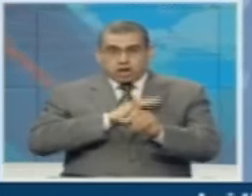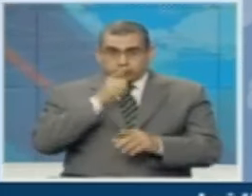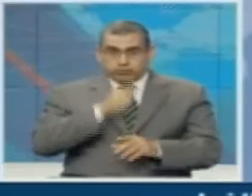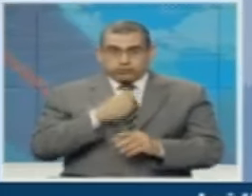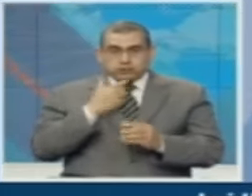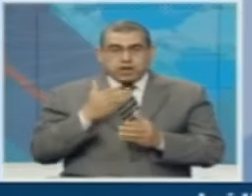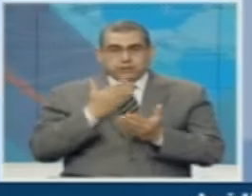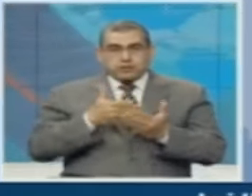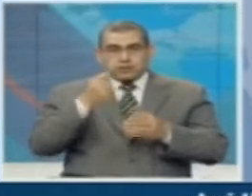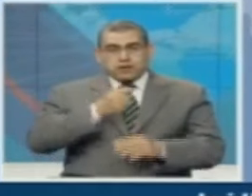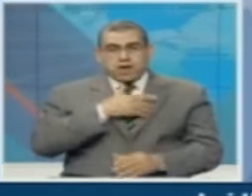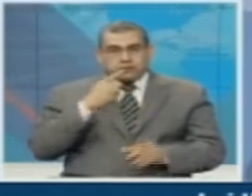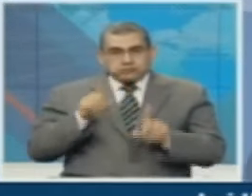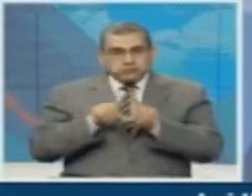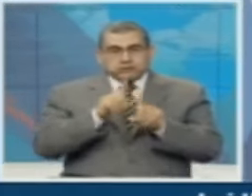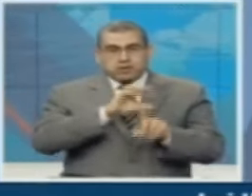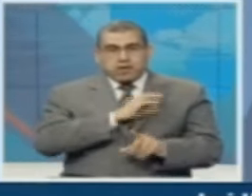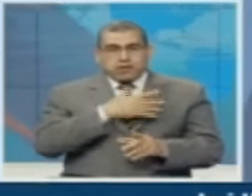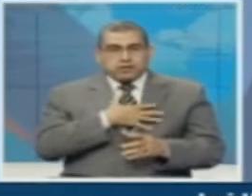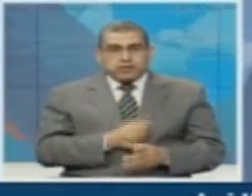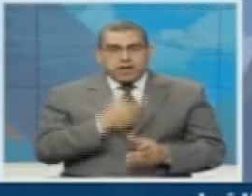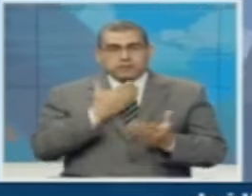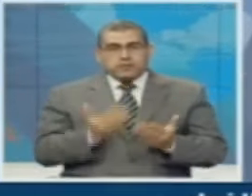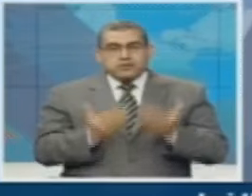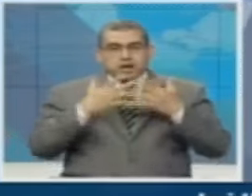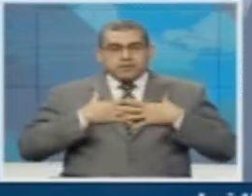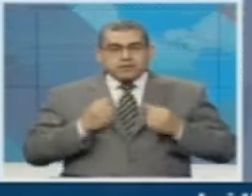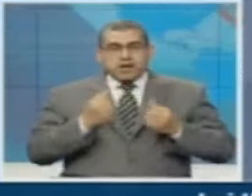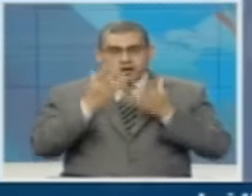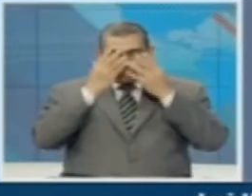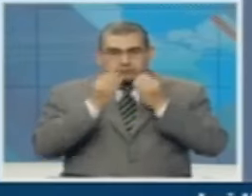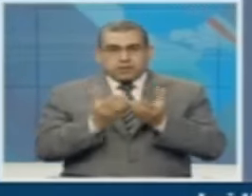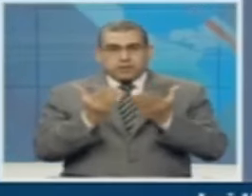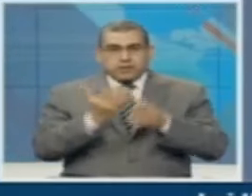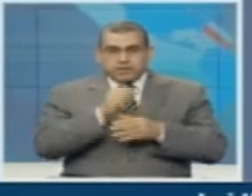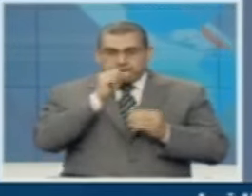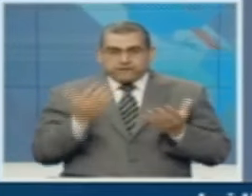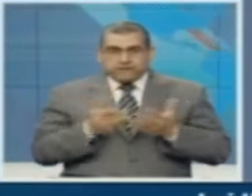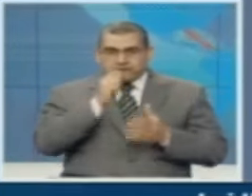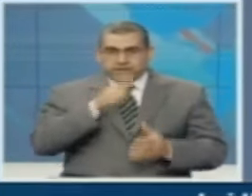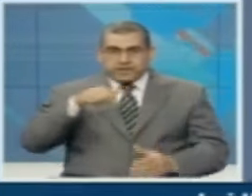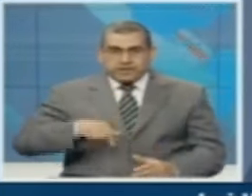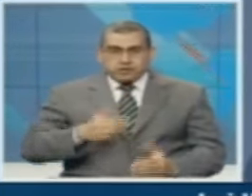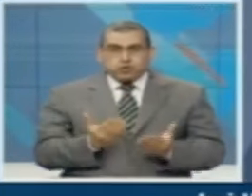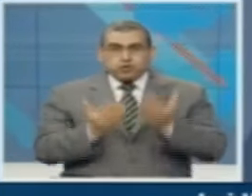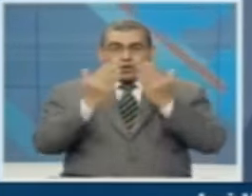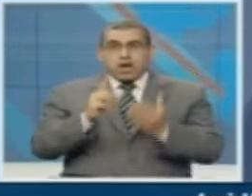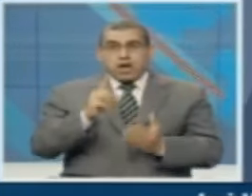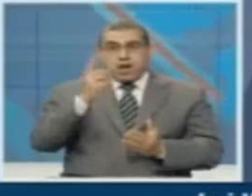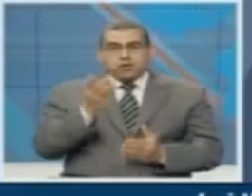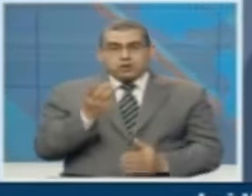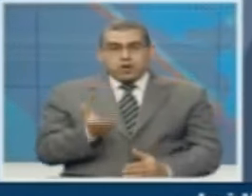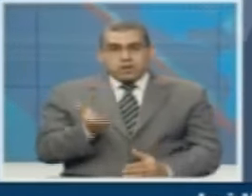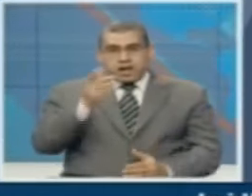آيات التهاني مقرونة بأطيب الأمنيات بموفور الصحة والعطاء بمناسبة حلول عيد الفطر، داعيا الله